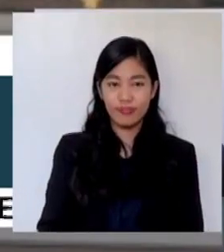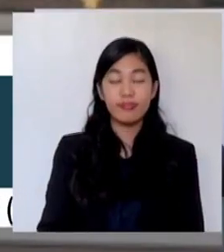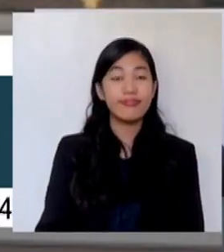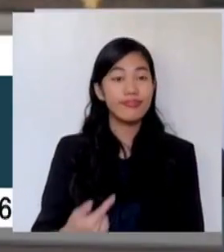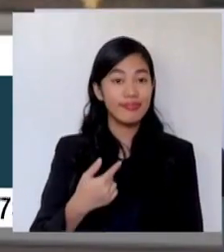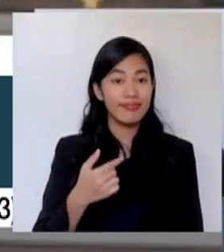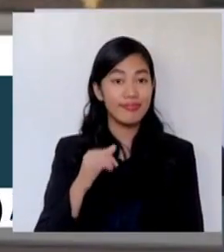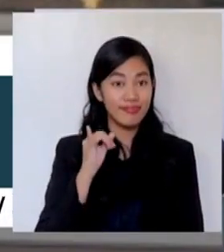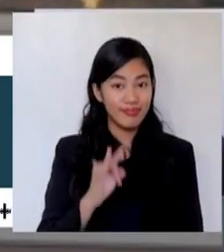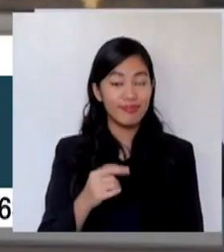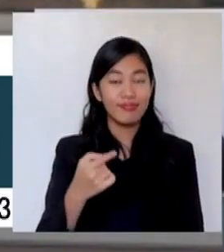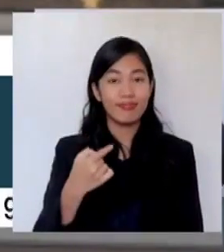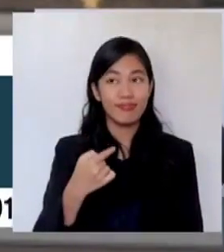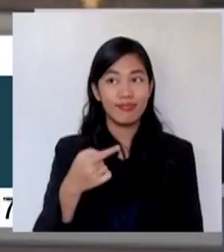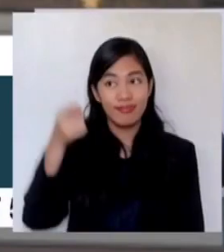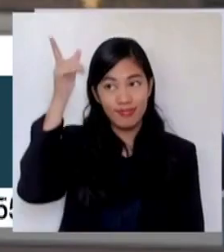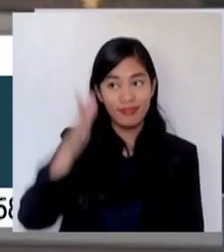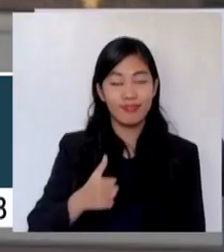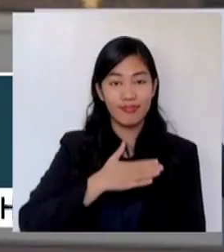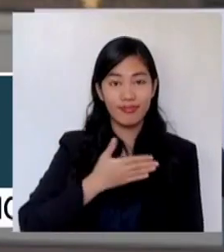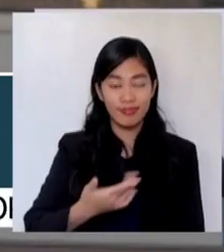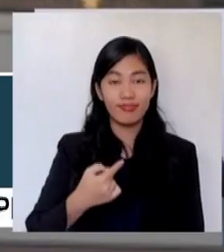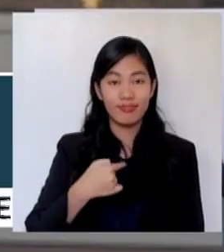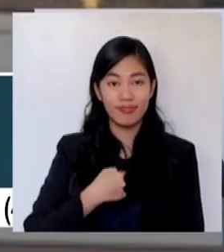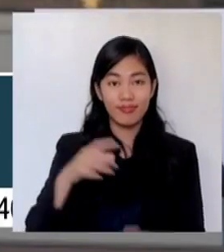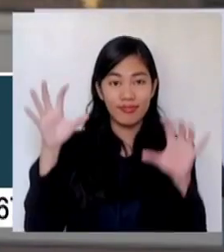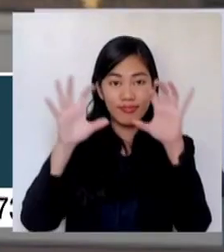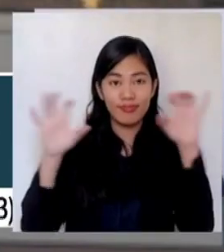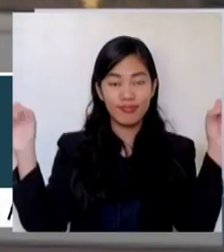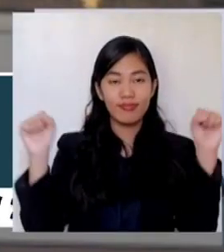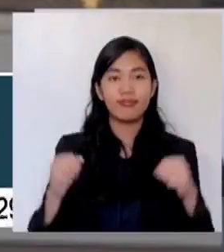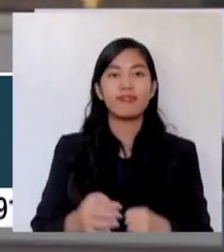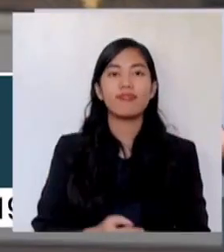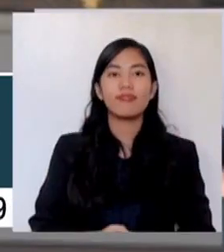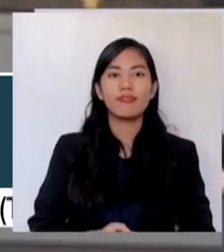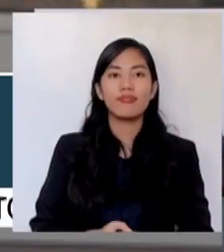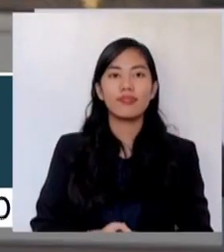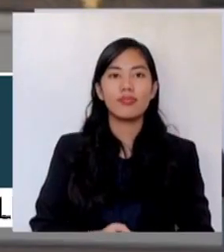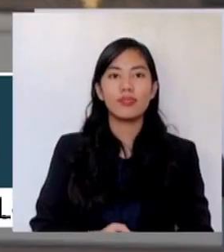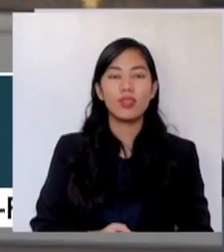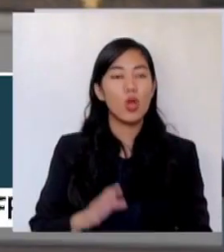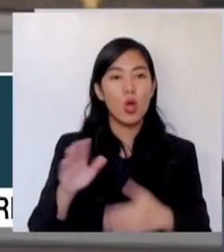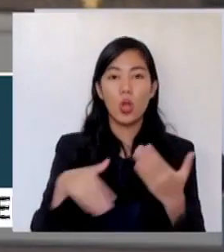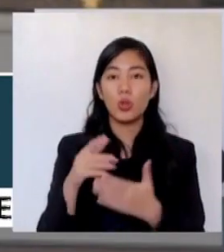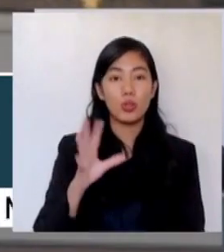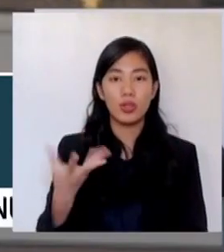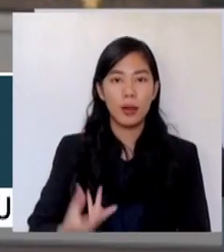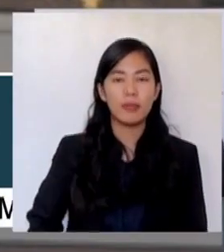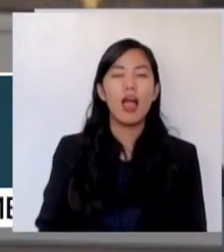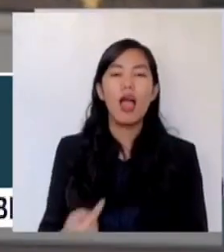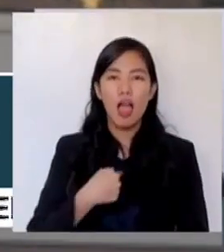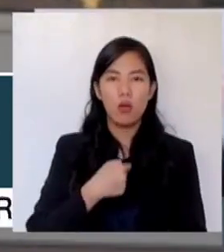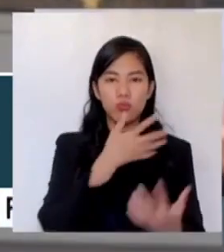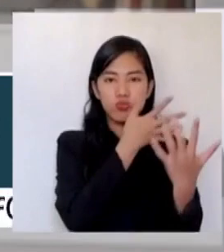panahon, God willing, lahat ng mga kawatan sa gobyerno magsama-sama sa kulungan.